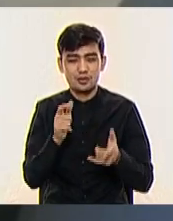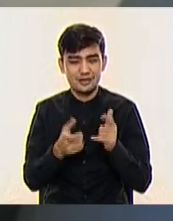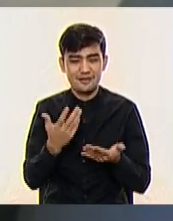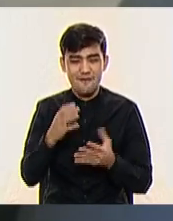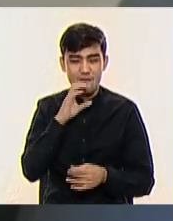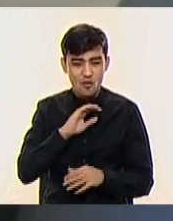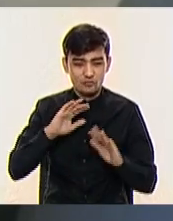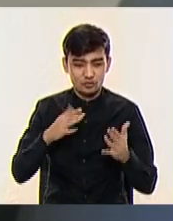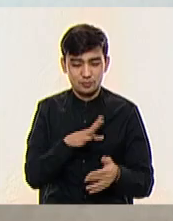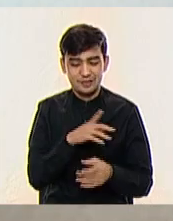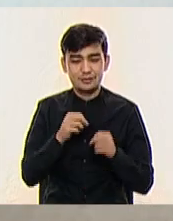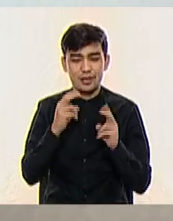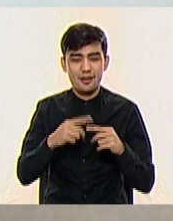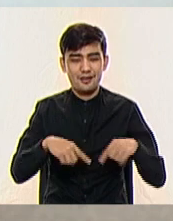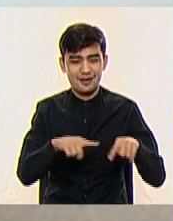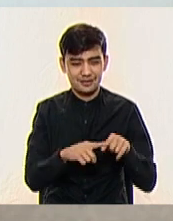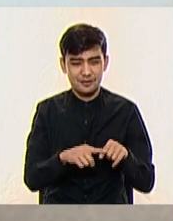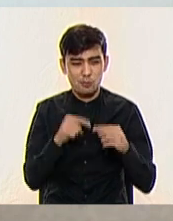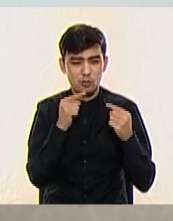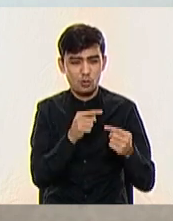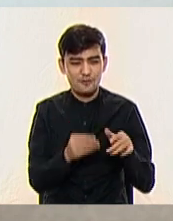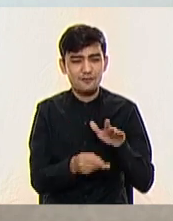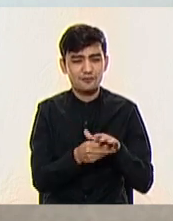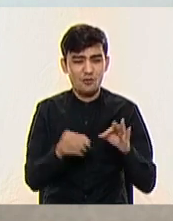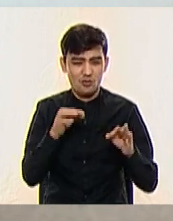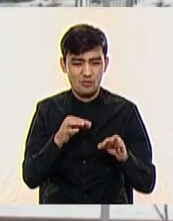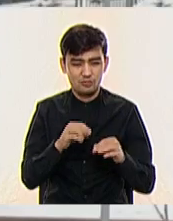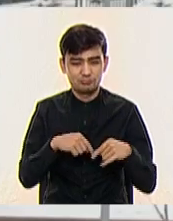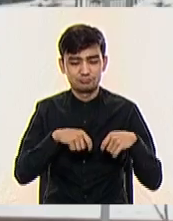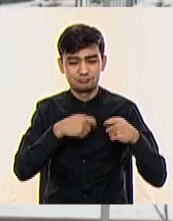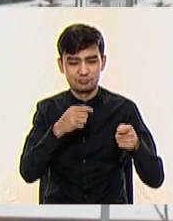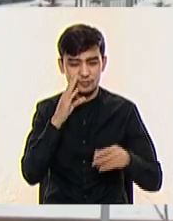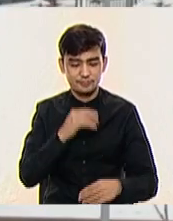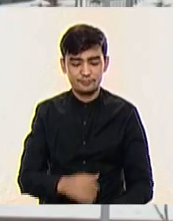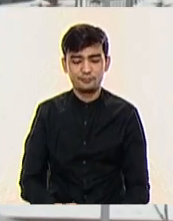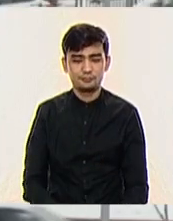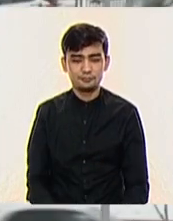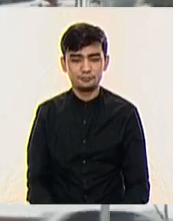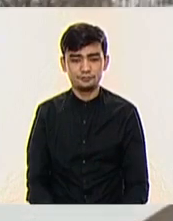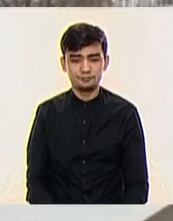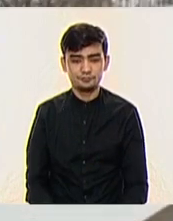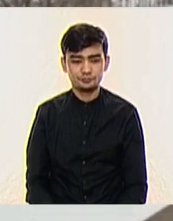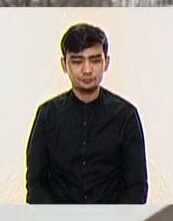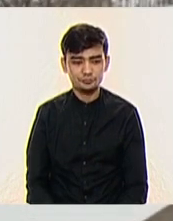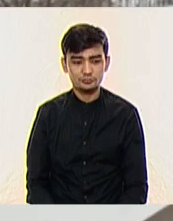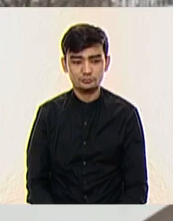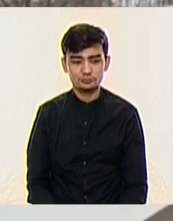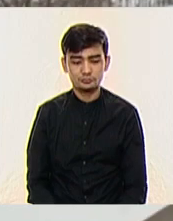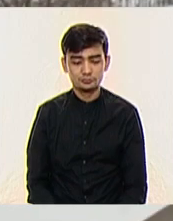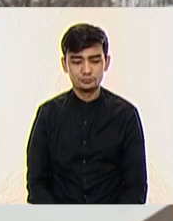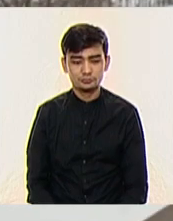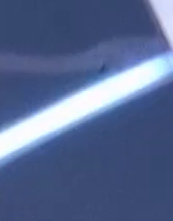хищении отчеты передаются в агентство по противодействию коррупции. Зарина Беремкул, Нуркен Токмурзин, Информбюро,